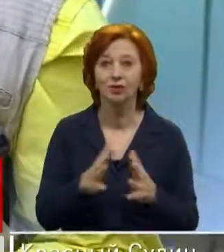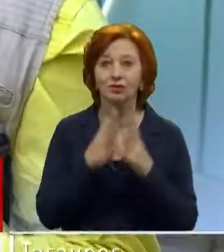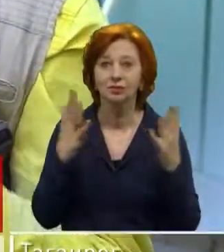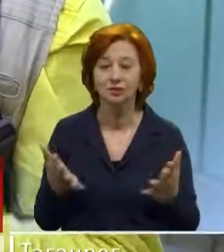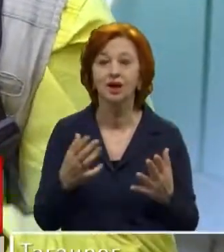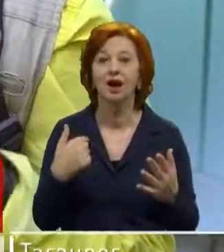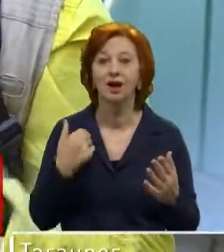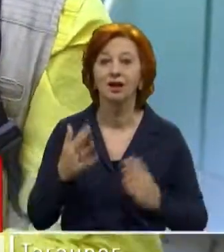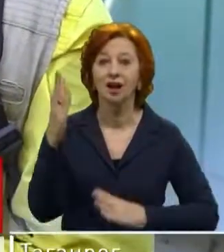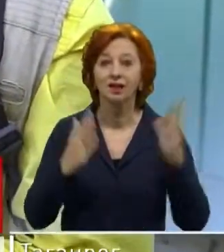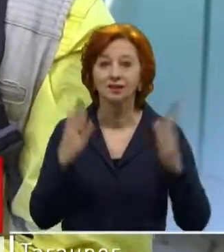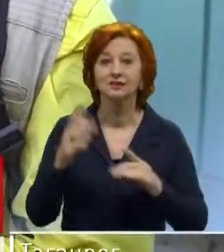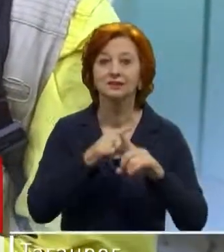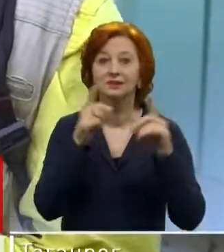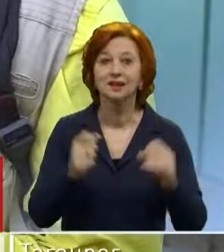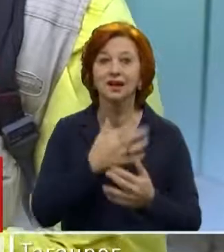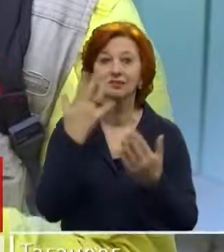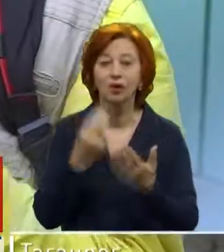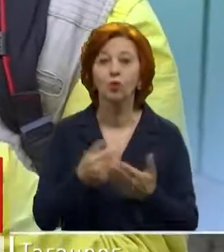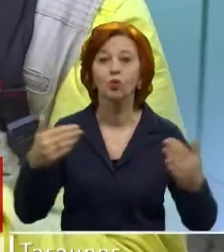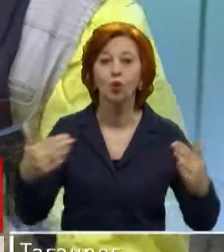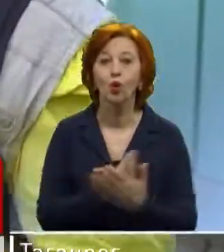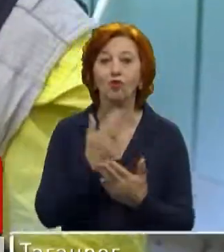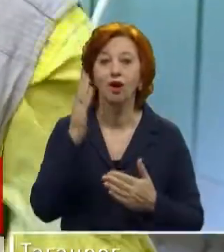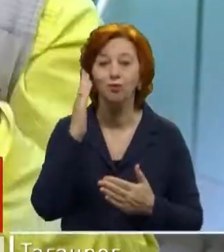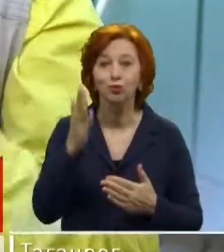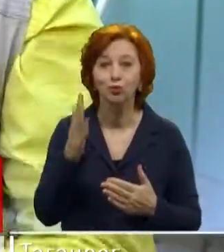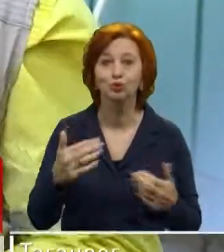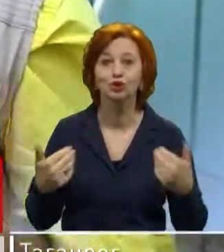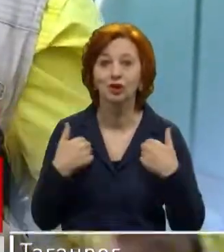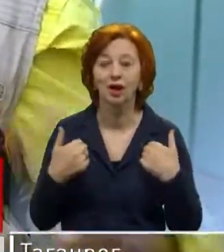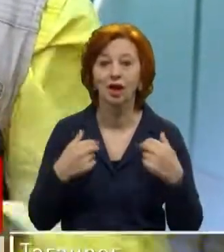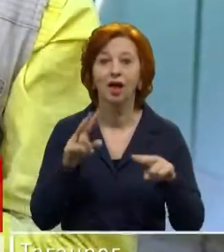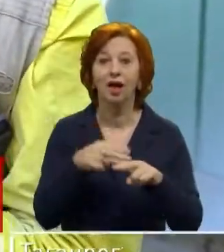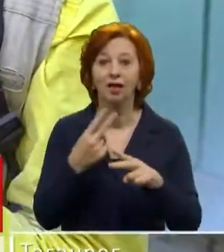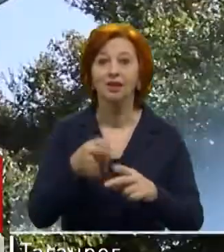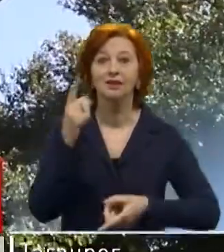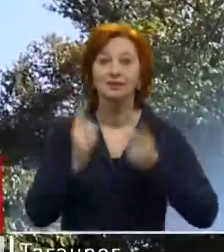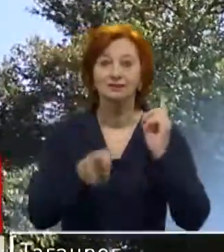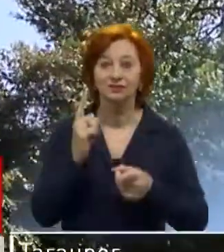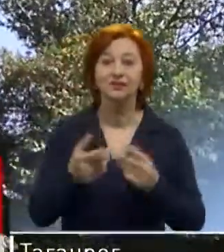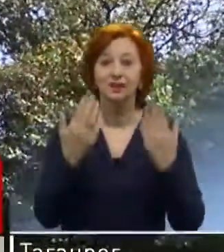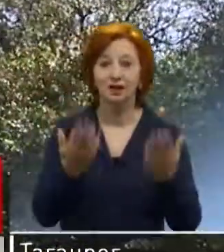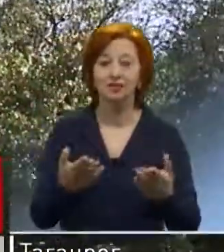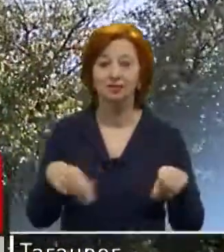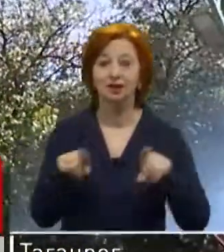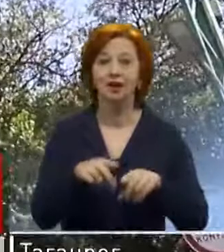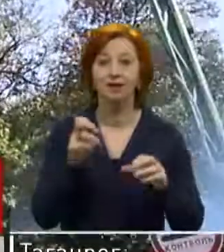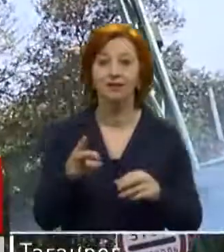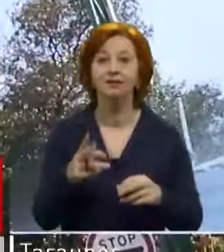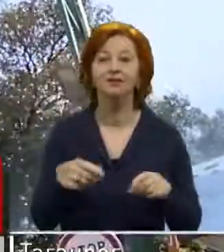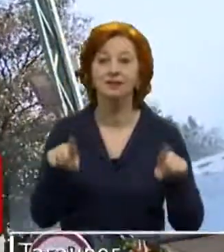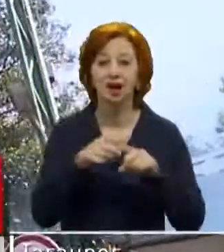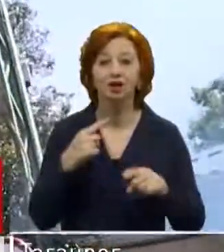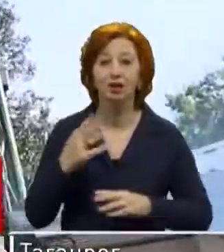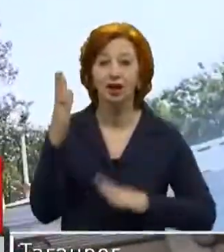за свою безопасность, за новое будущее. Мы хотели узнать, это действительно так, и нам это подтвердили. Также